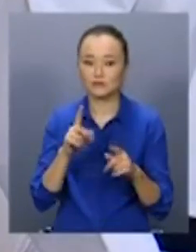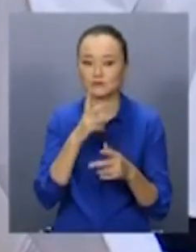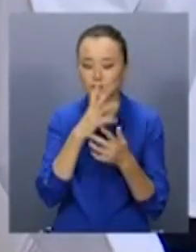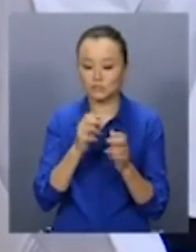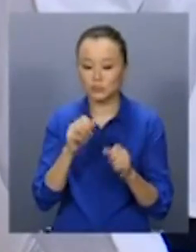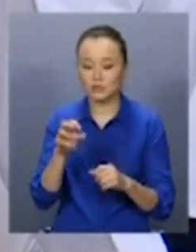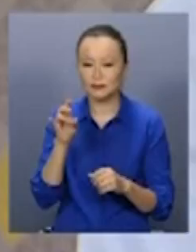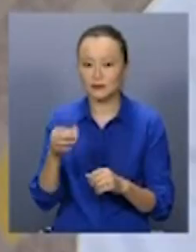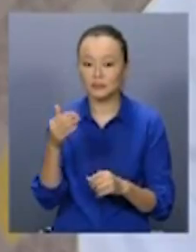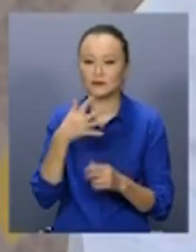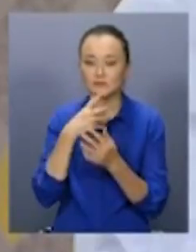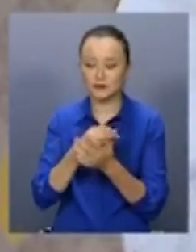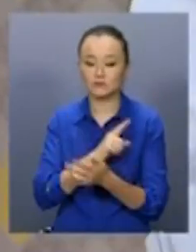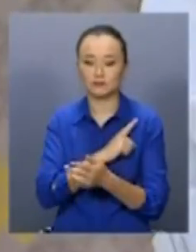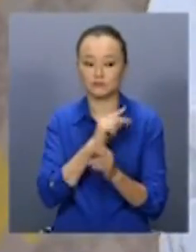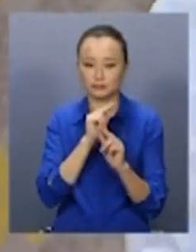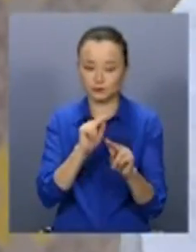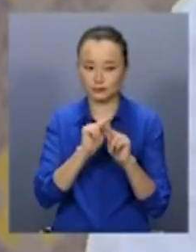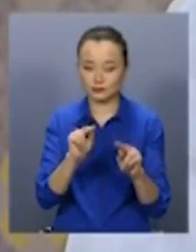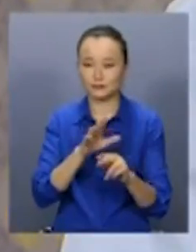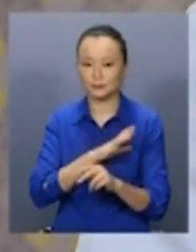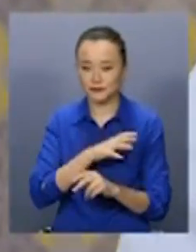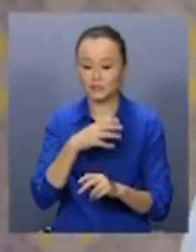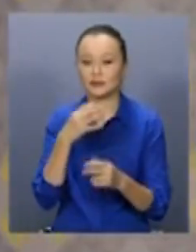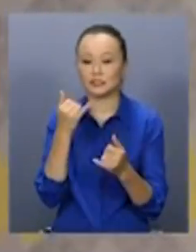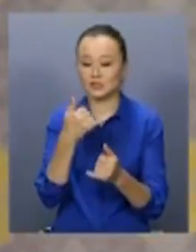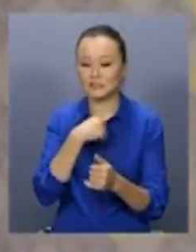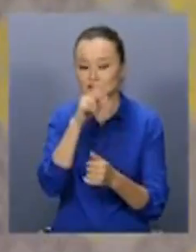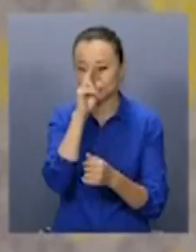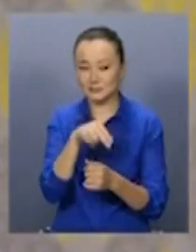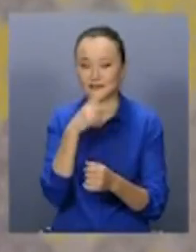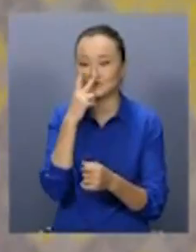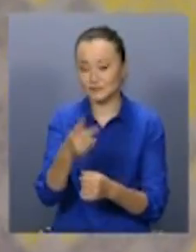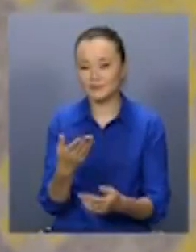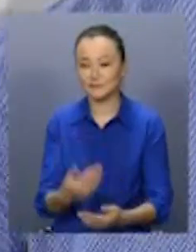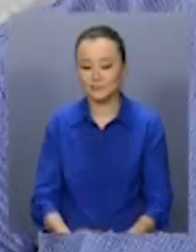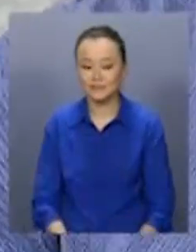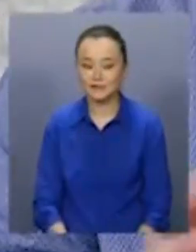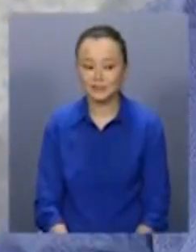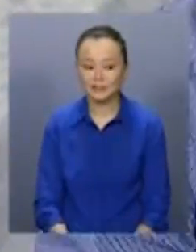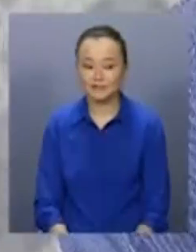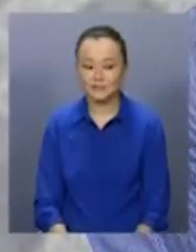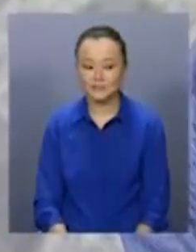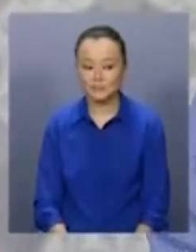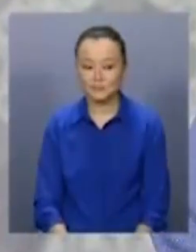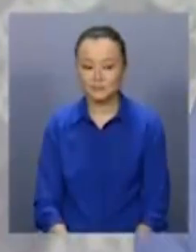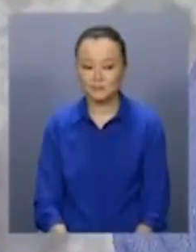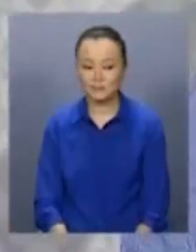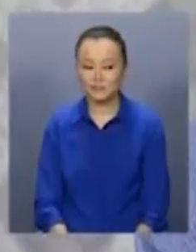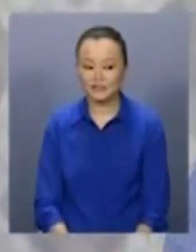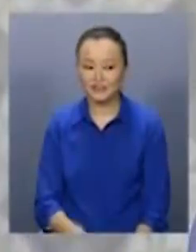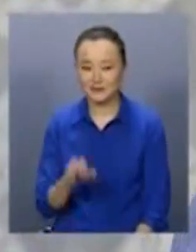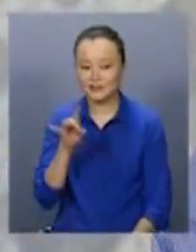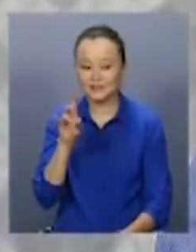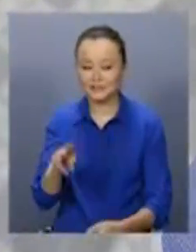ағамыз ол кезде өзінің шәкірттерімен болды. Енді қазір білмеймін енді. Көрейік сонда да. Арман, сәттілік тілеймін. Аман есен бағдарламадан